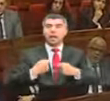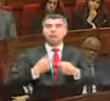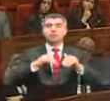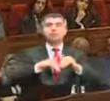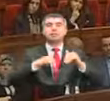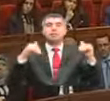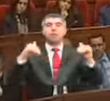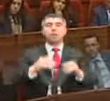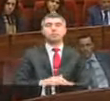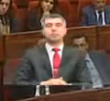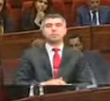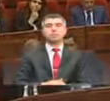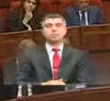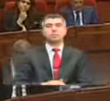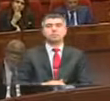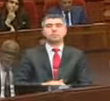السيد رئيس مجلس النواب